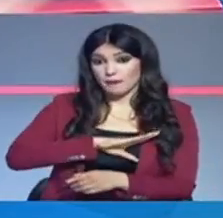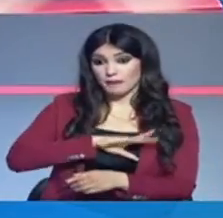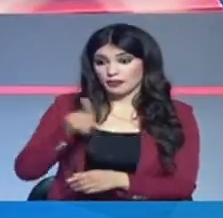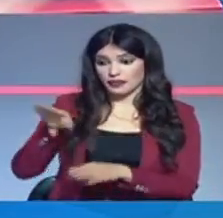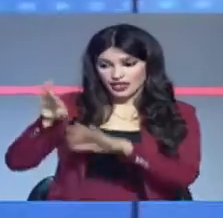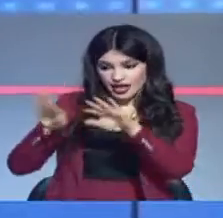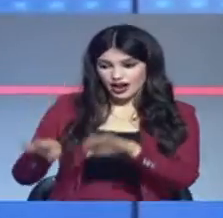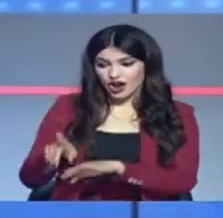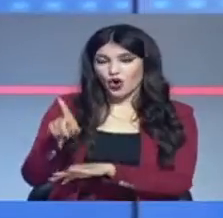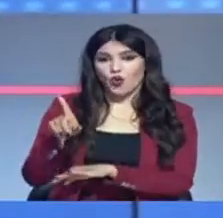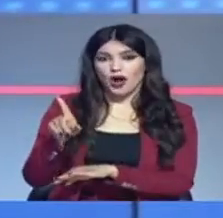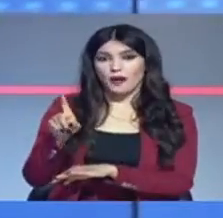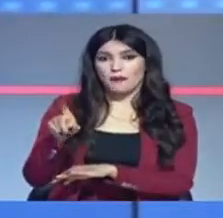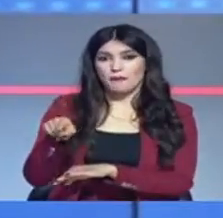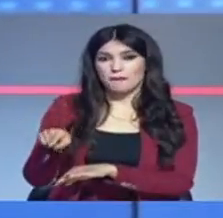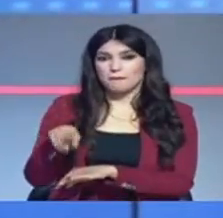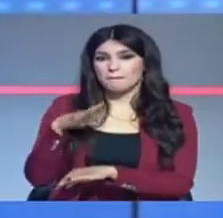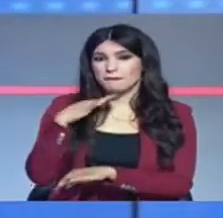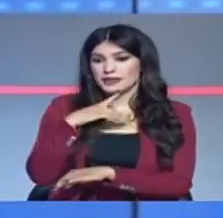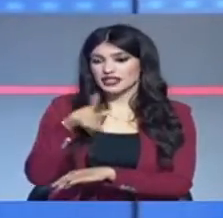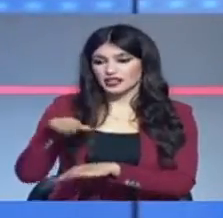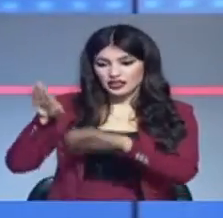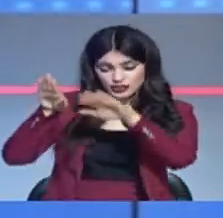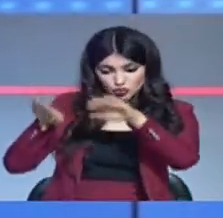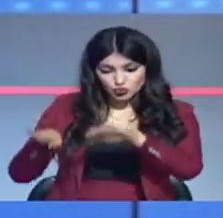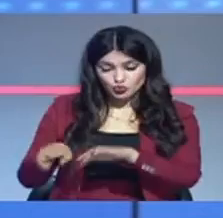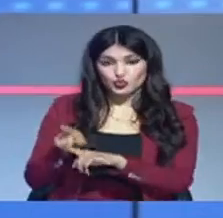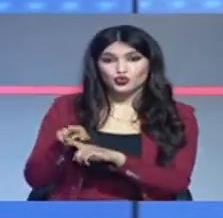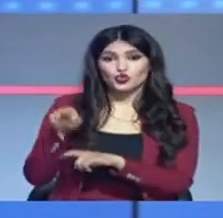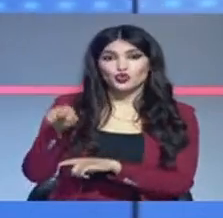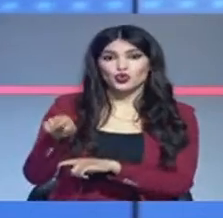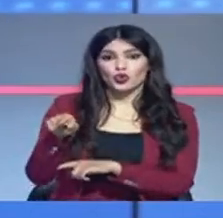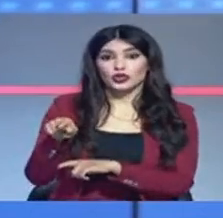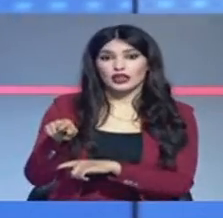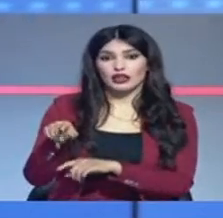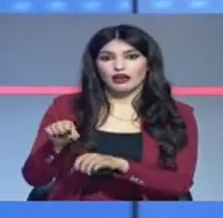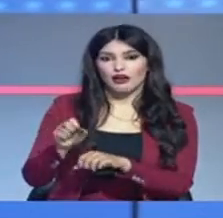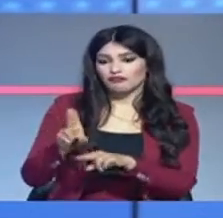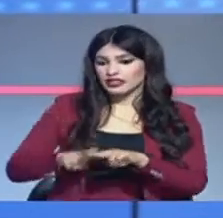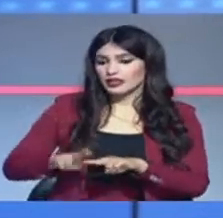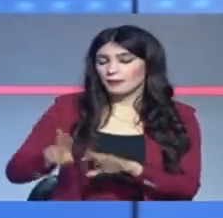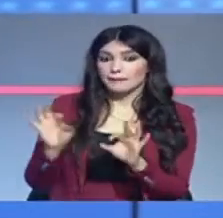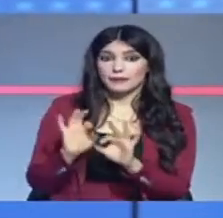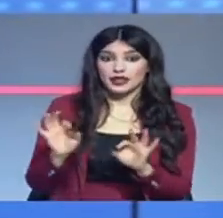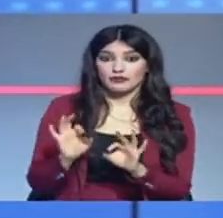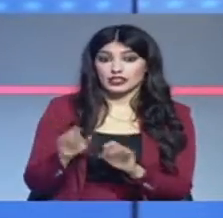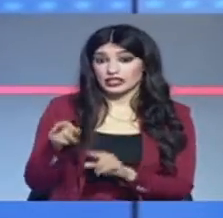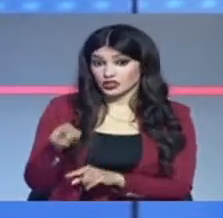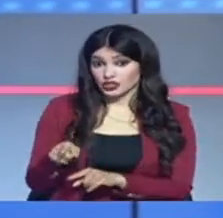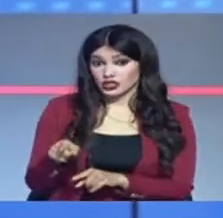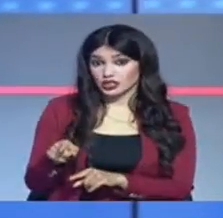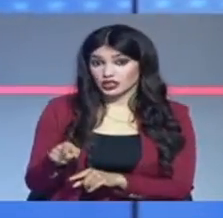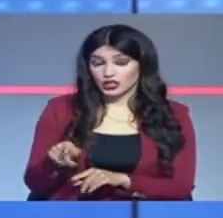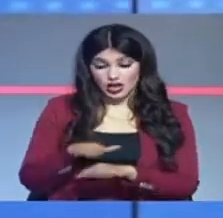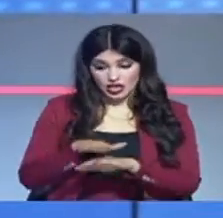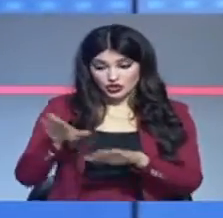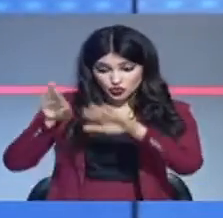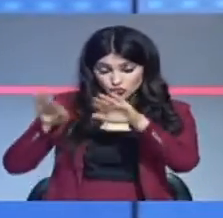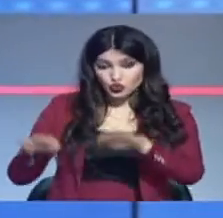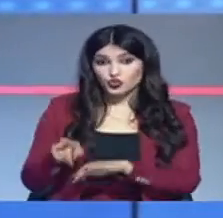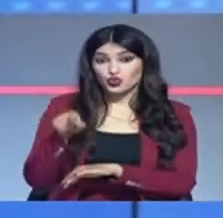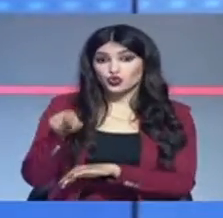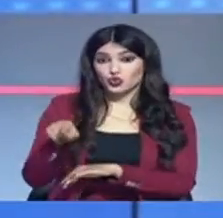يوم واحد منها تزويد العديد من الجهات نهايه الصعود